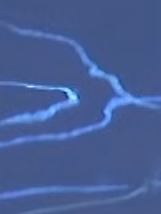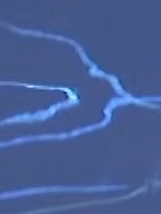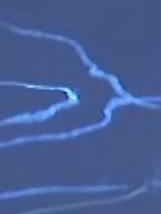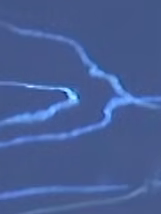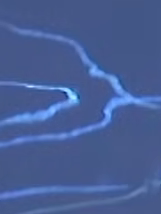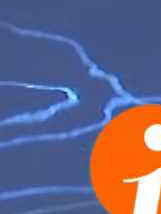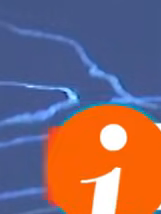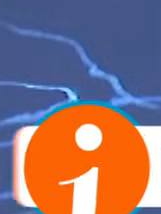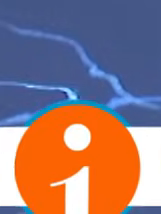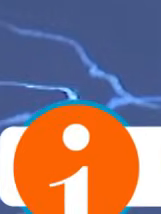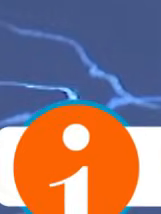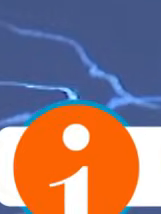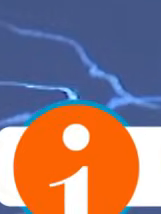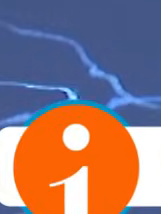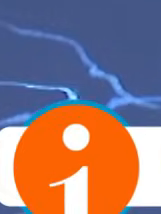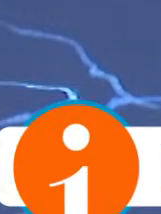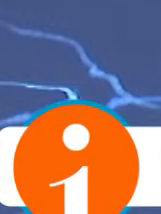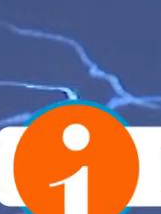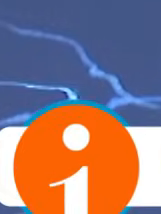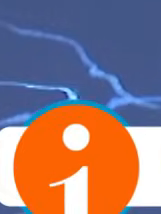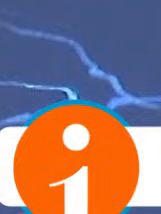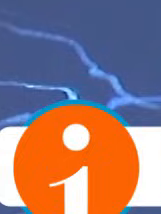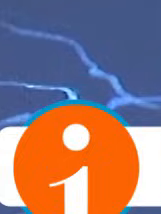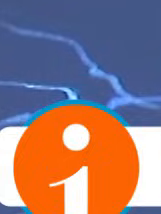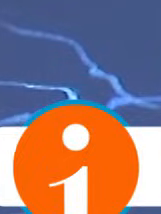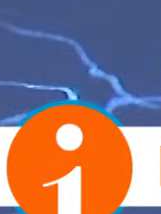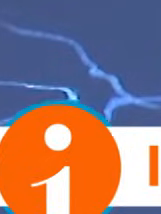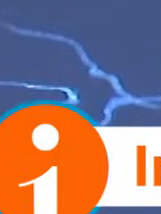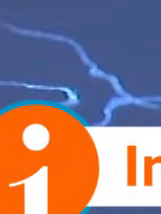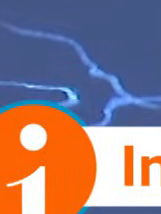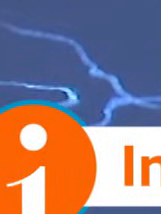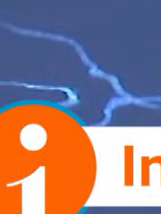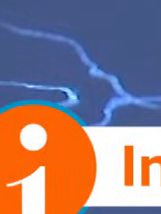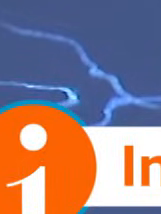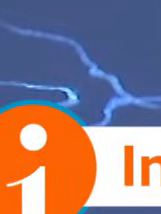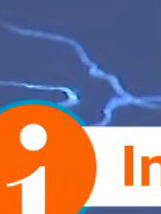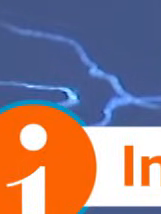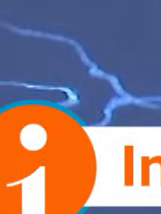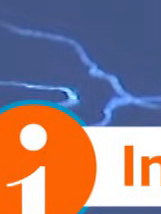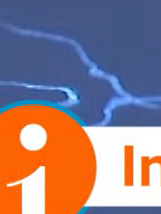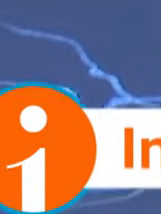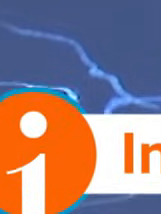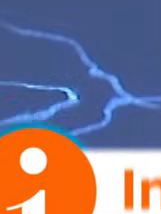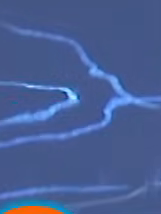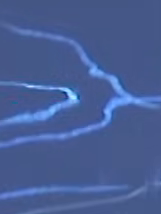Ең маңызды және қызықты ақпараттар Информ бюроның YouTube арнасында. Жазылыңыздар,